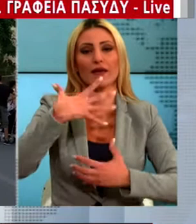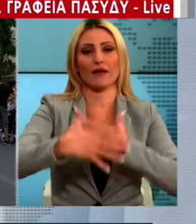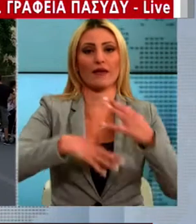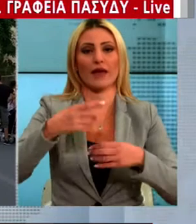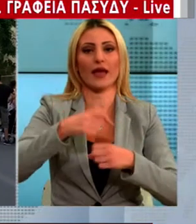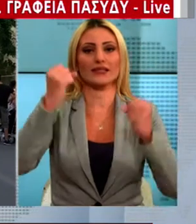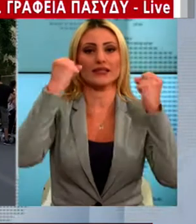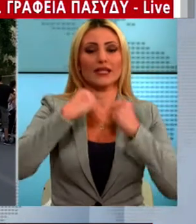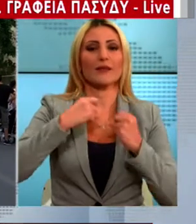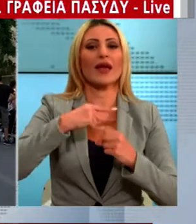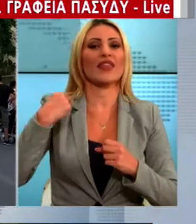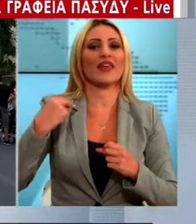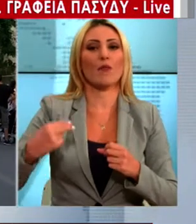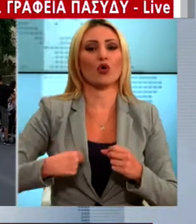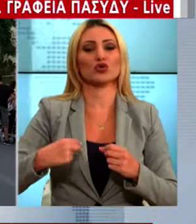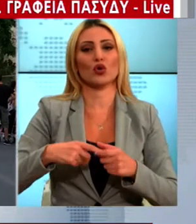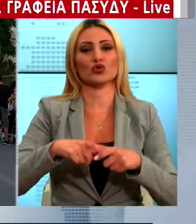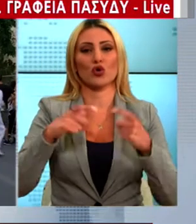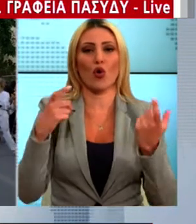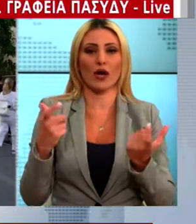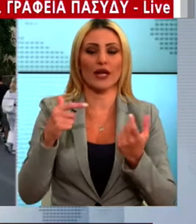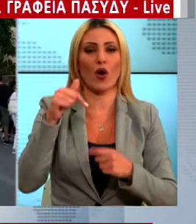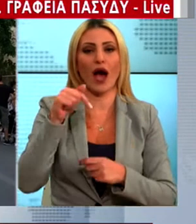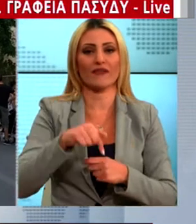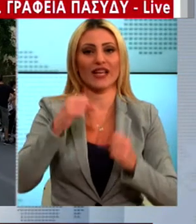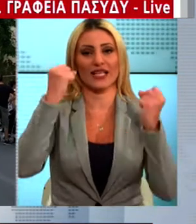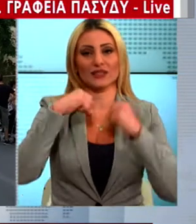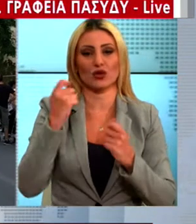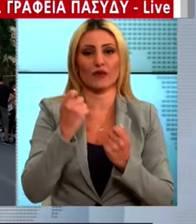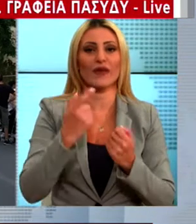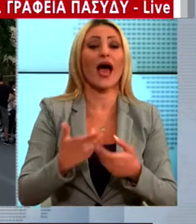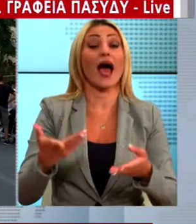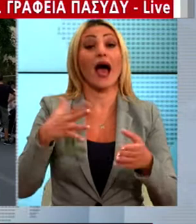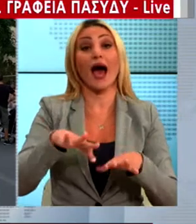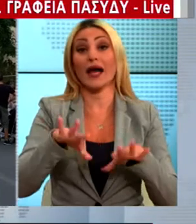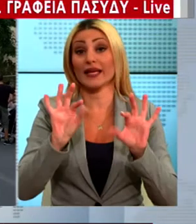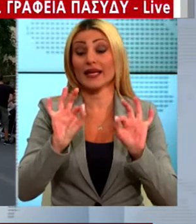του δημόσιου σχολείου. Να πούμε ότι